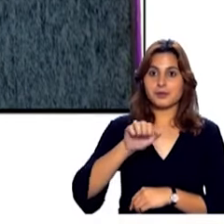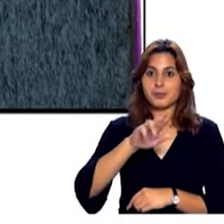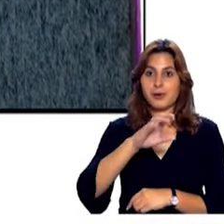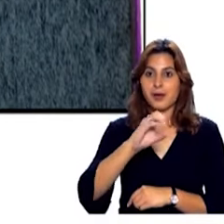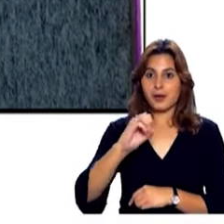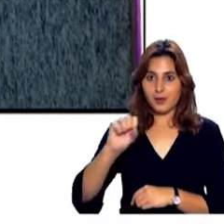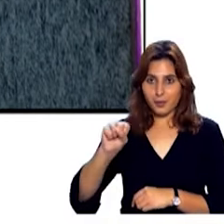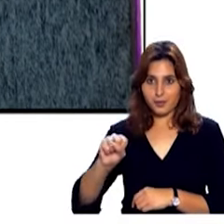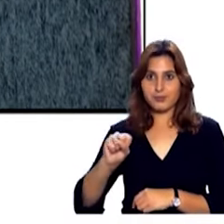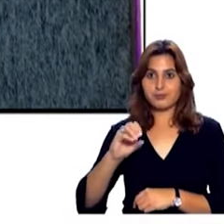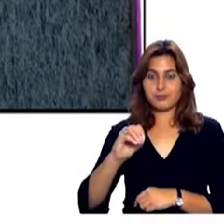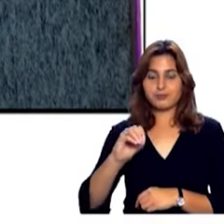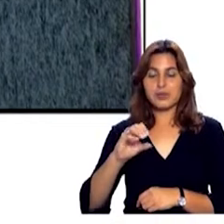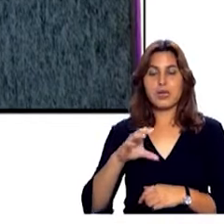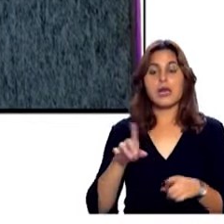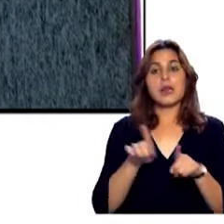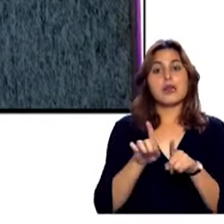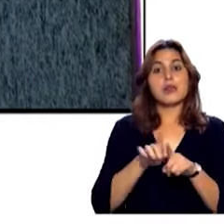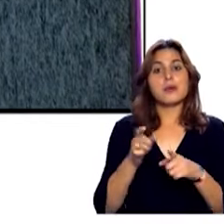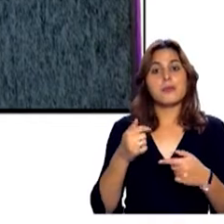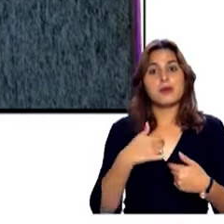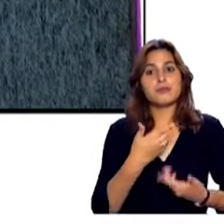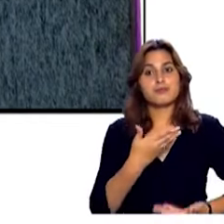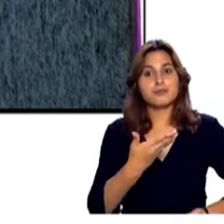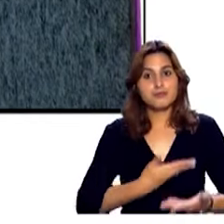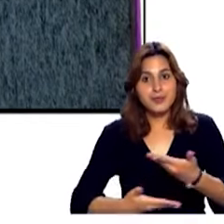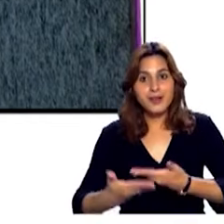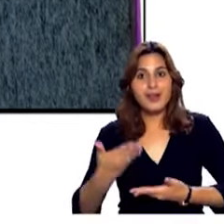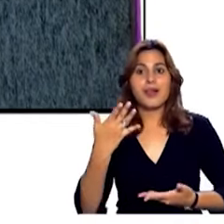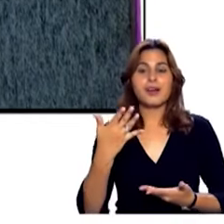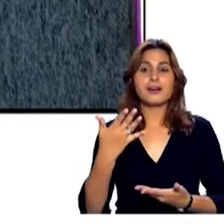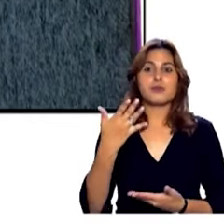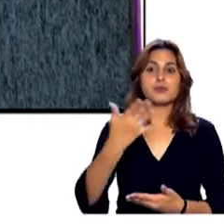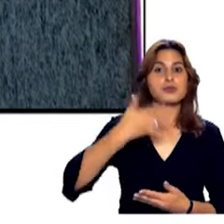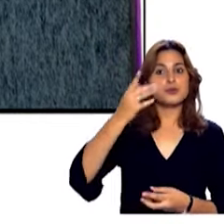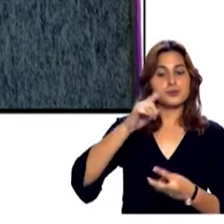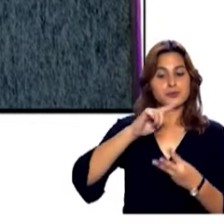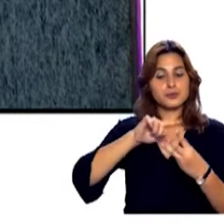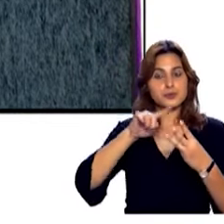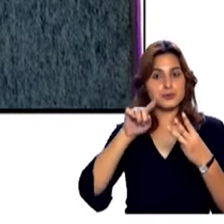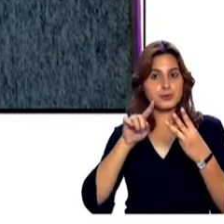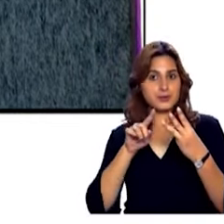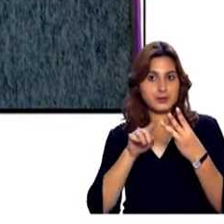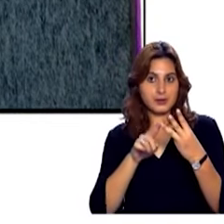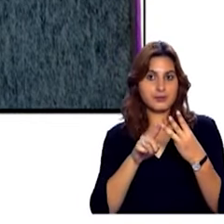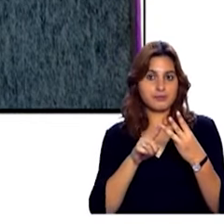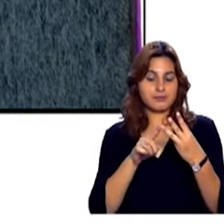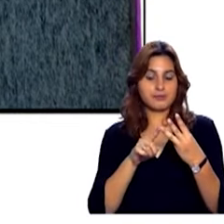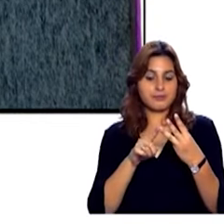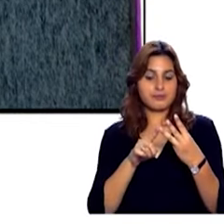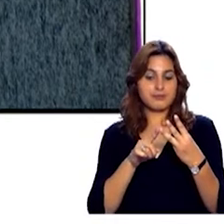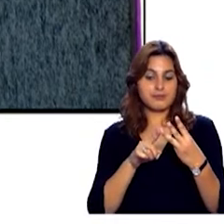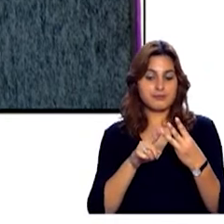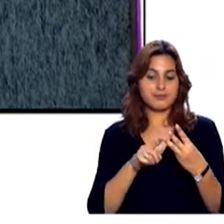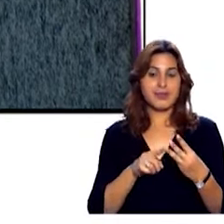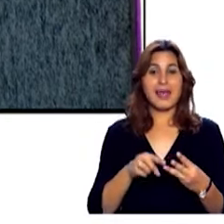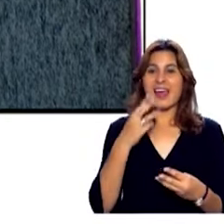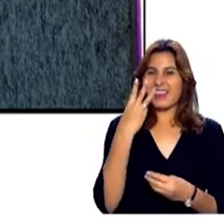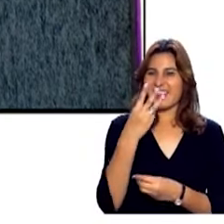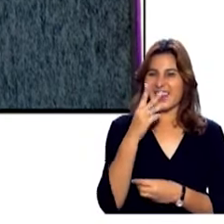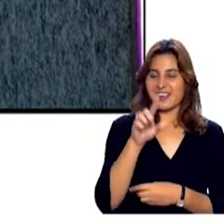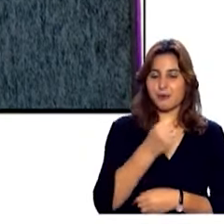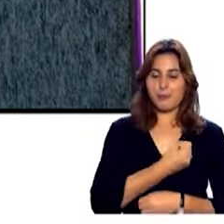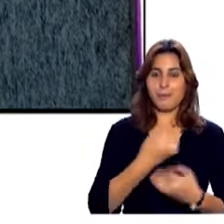intervento in TRE parti d'altra parte tre Il numero perfetto e quindi direi che per che